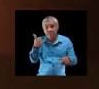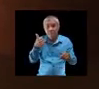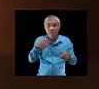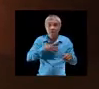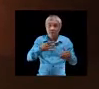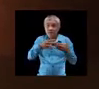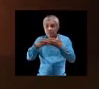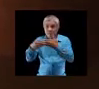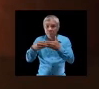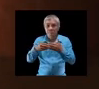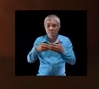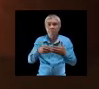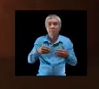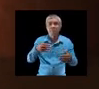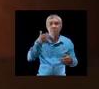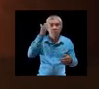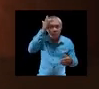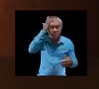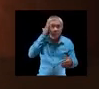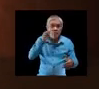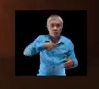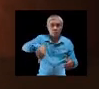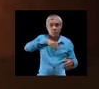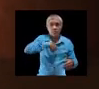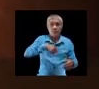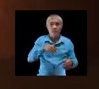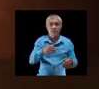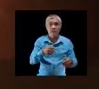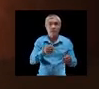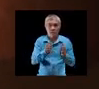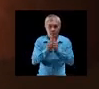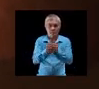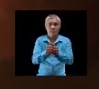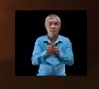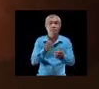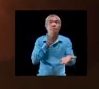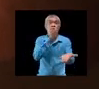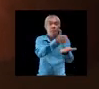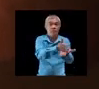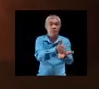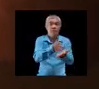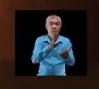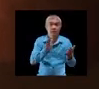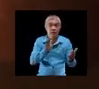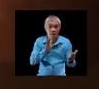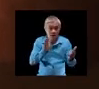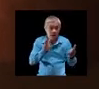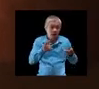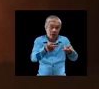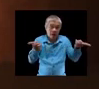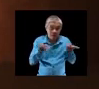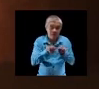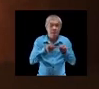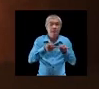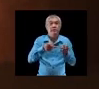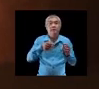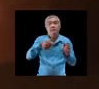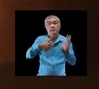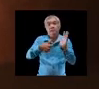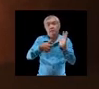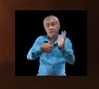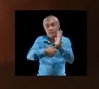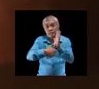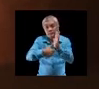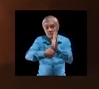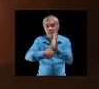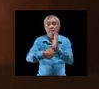inyong napupusuan, ay hiling ko po rin sa inyo na sama-sama tayong pumunta sa ating mga presinto